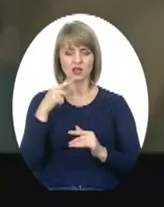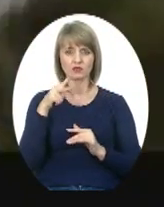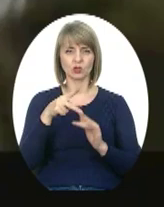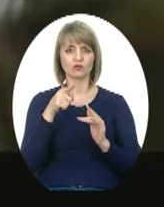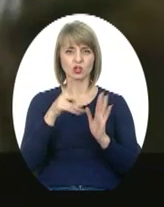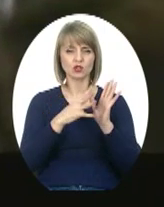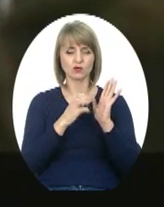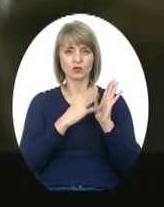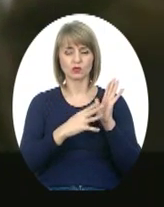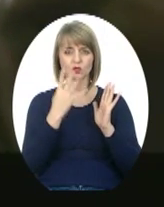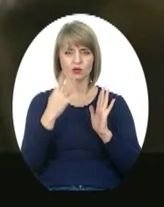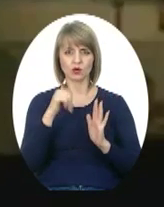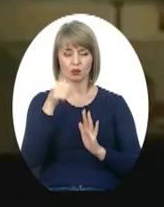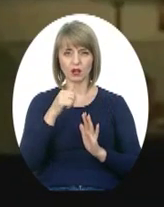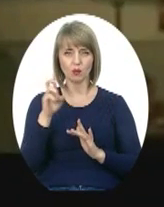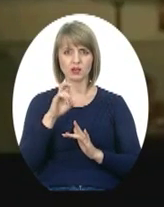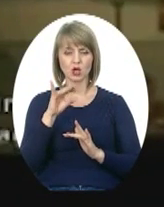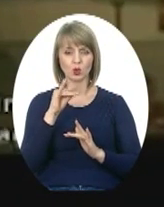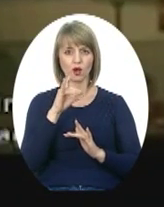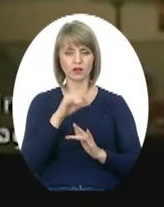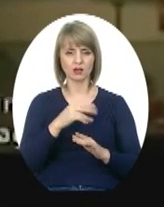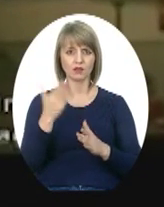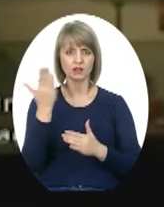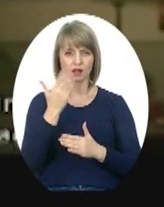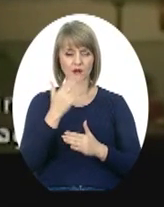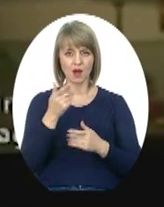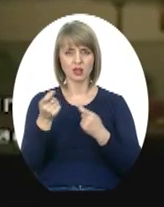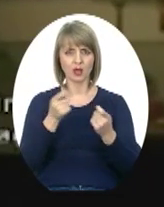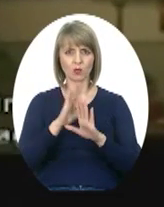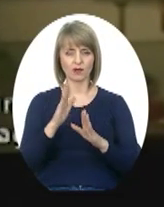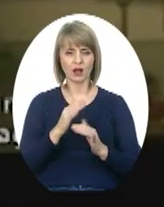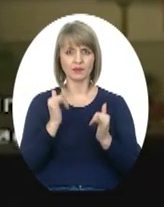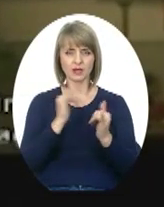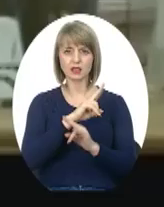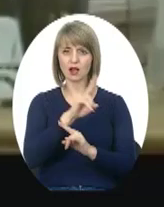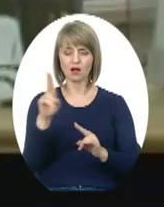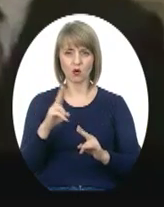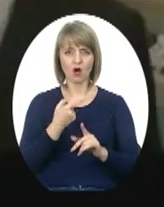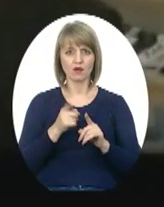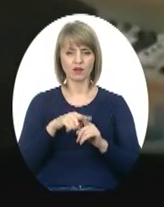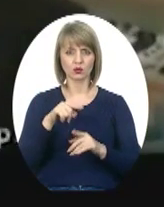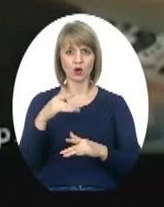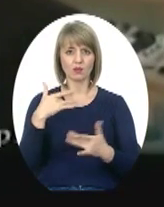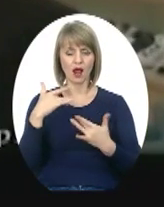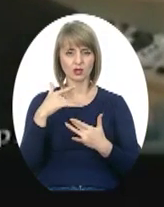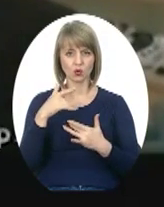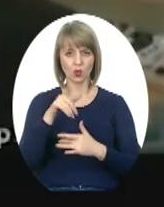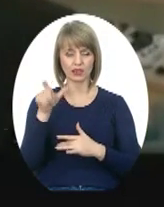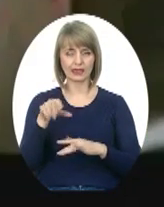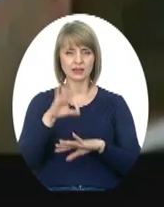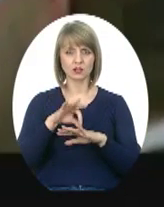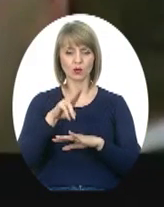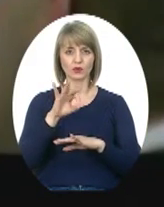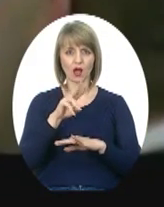в России в 1994 году Борис Юхананов снял фильм «Неуправляемый ни для кого», в котором актеры с